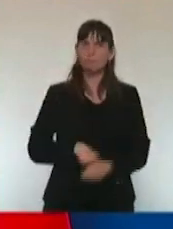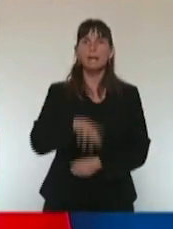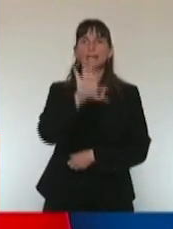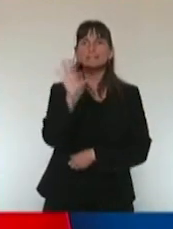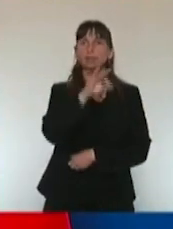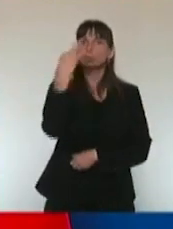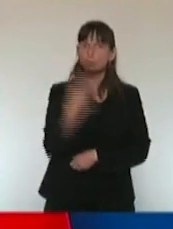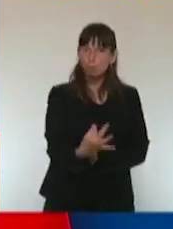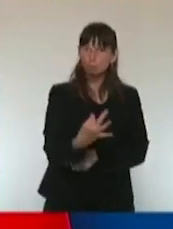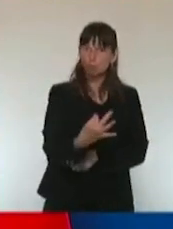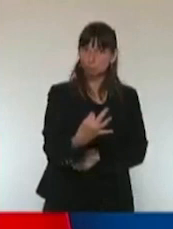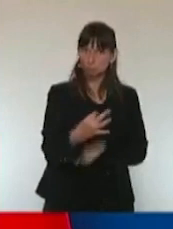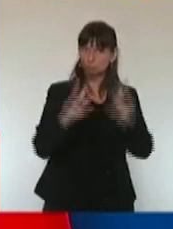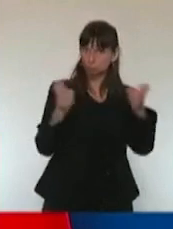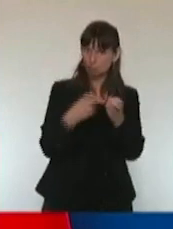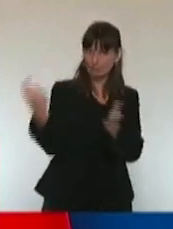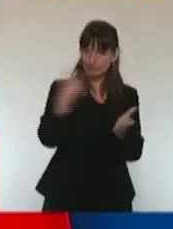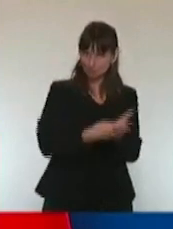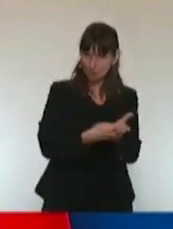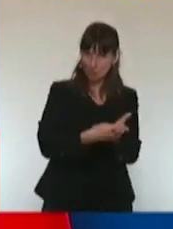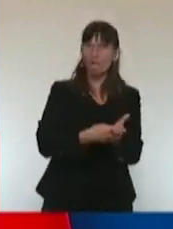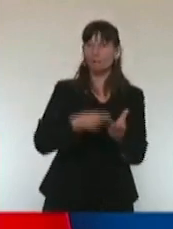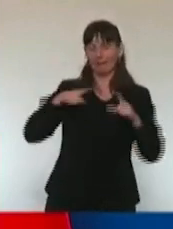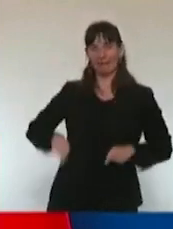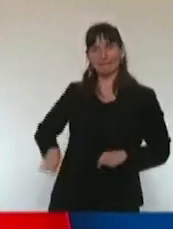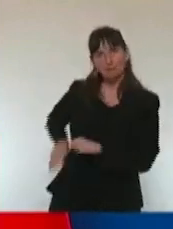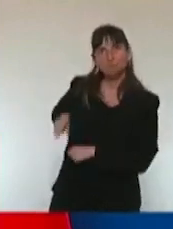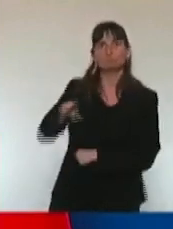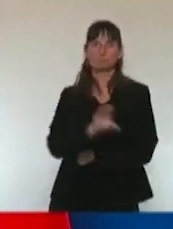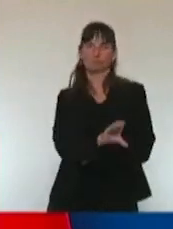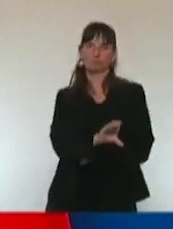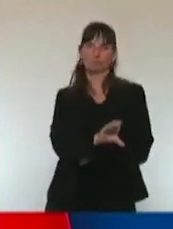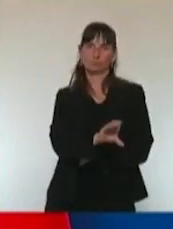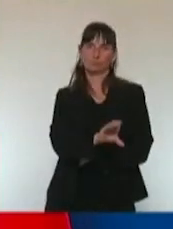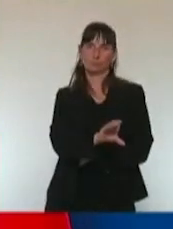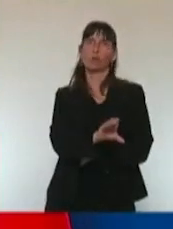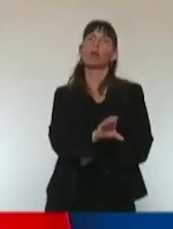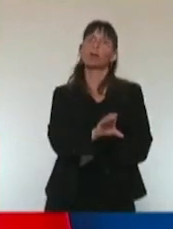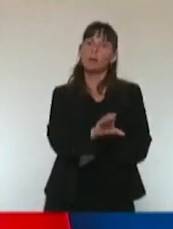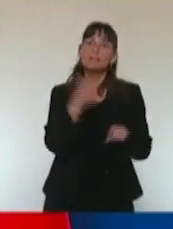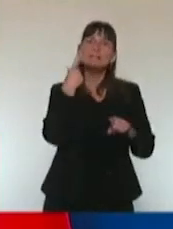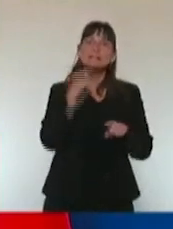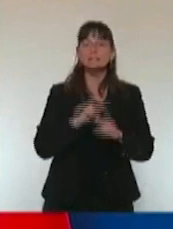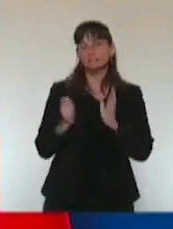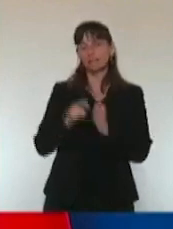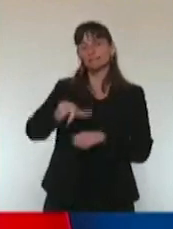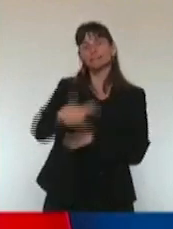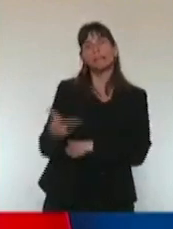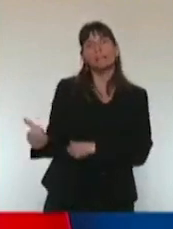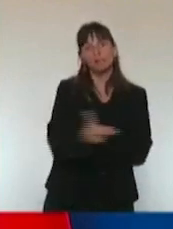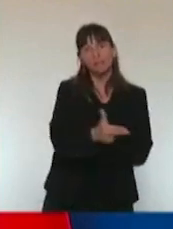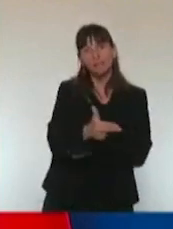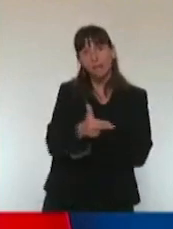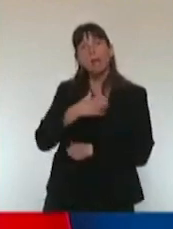du coût d'acquisition des masques supportés par les collectivités territoriales pour les commandes passées après le 13 avril ce qui veut dire